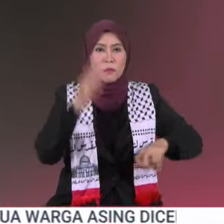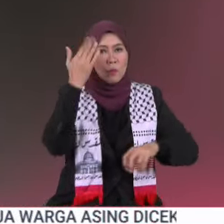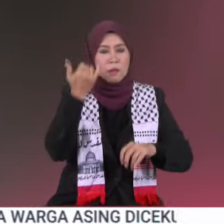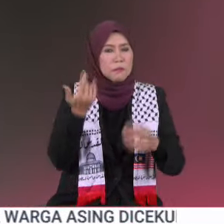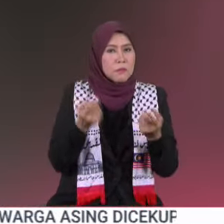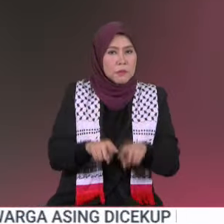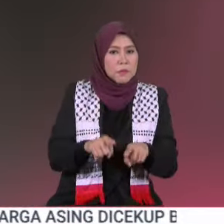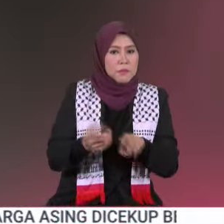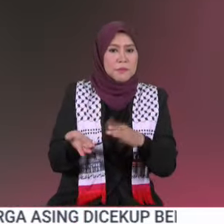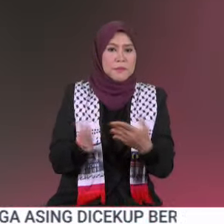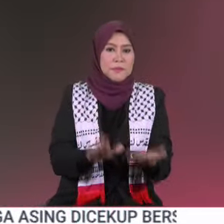punca kematian